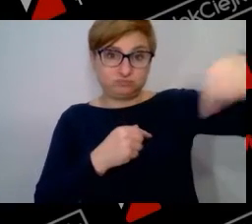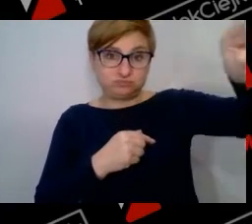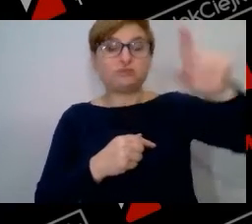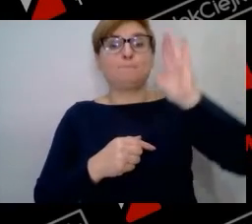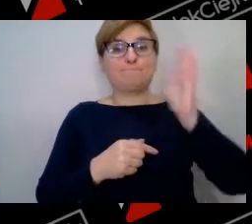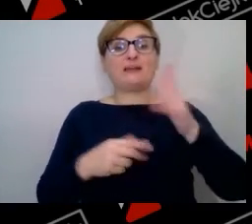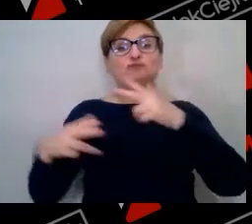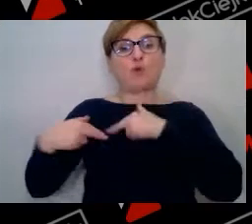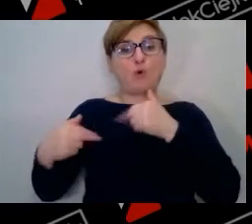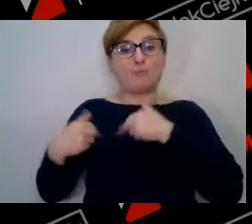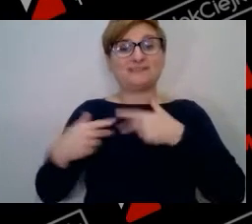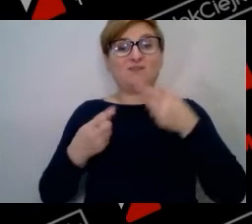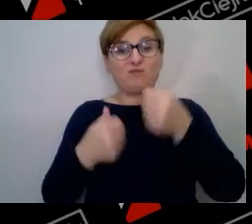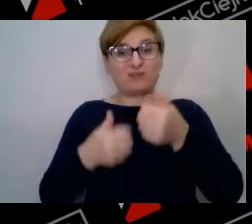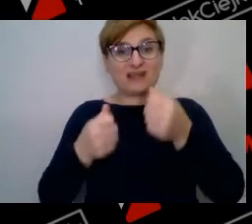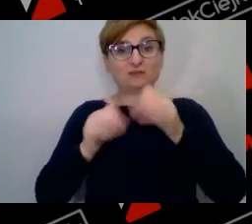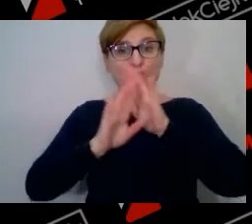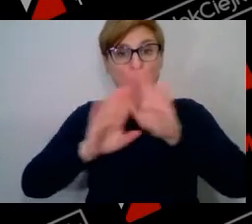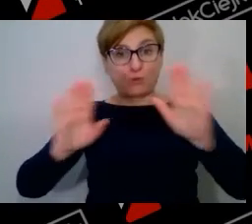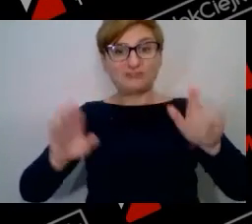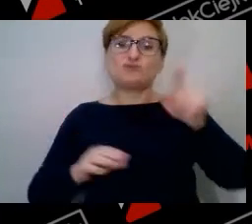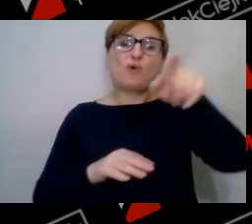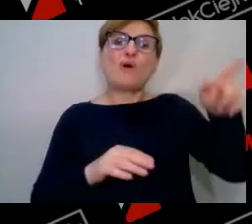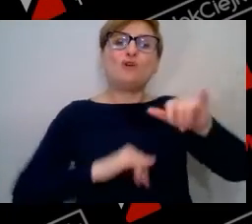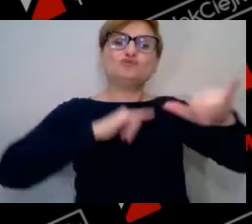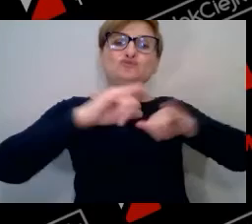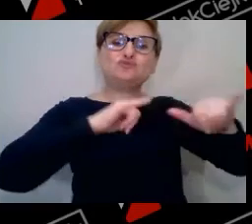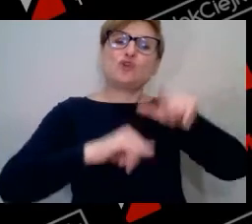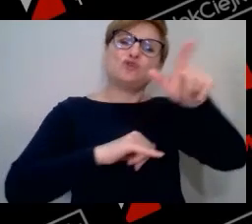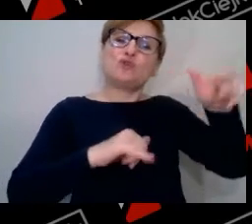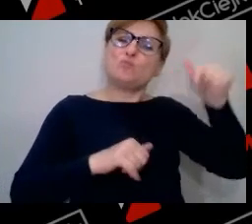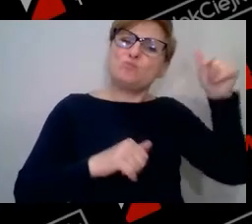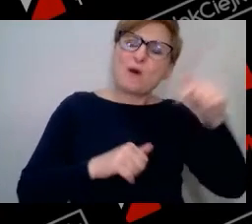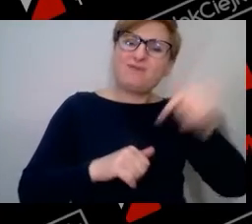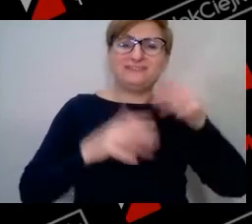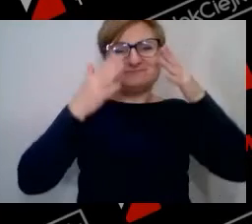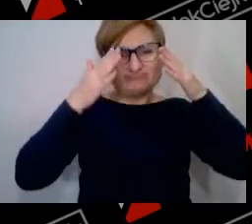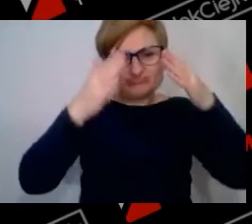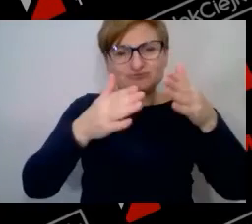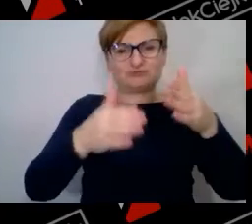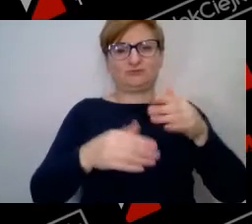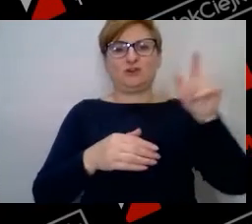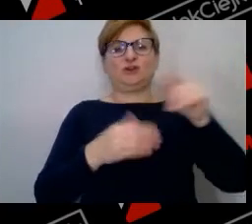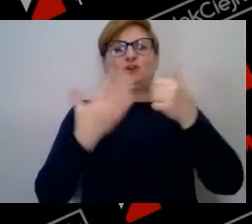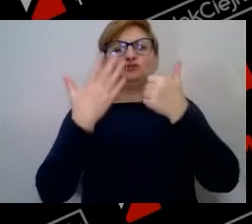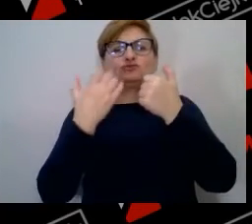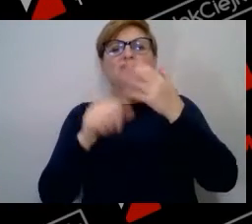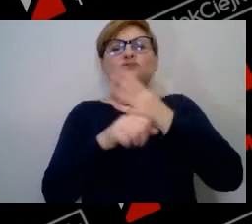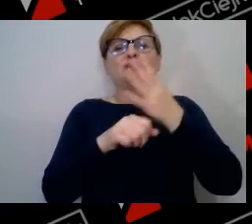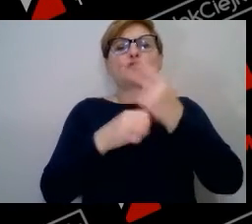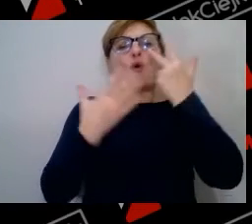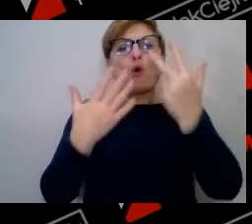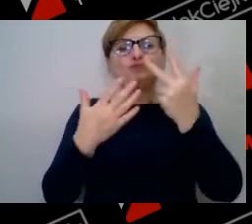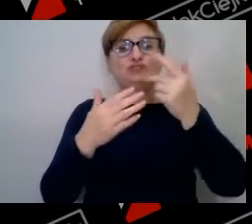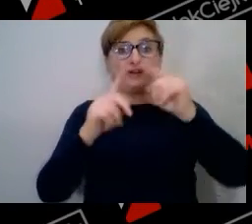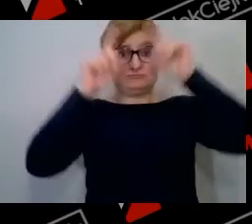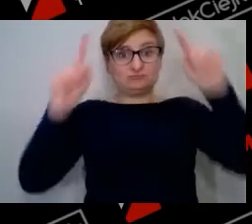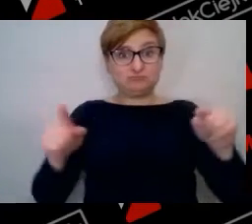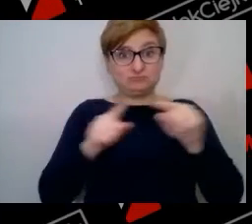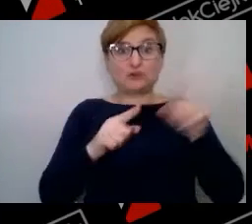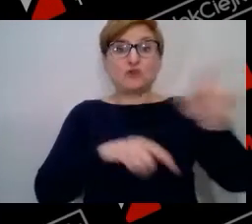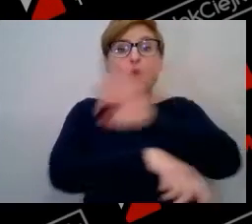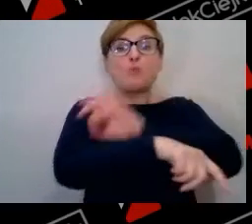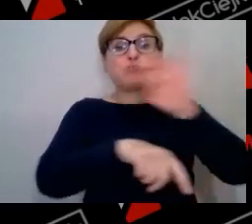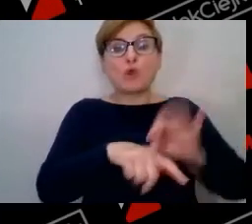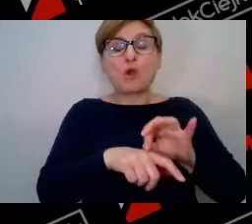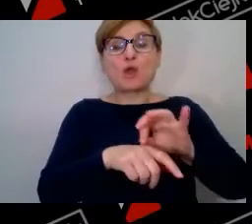Publicznych rządzący powinni zająć się tym senackim projektem ustawy. To jest druk numer 648, projekt ustawy o zmianie